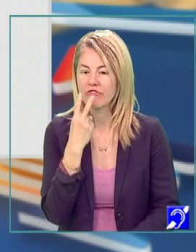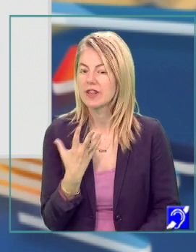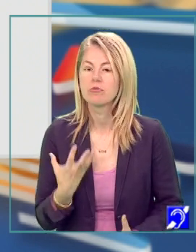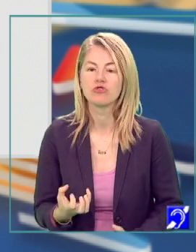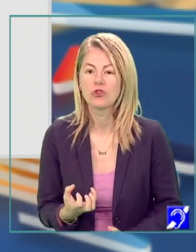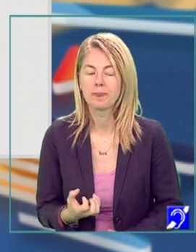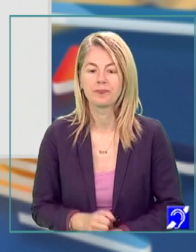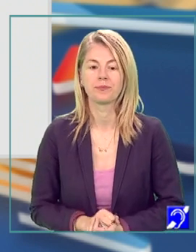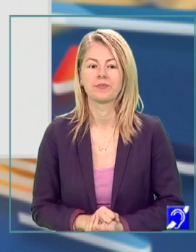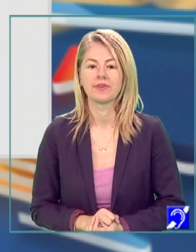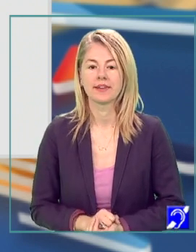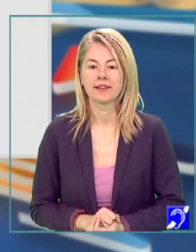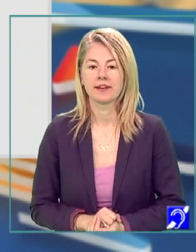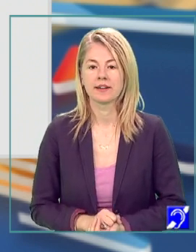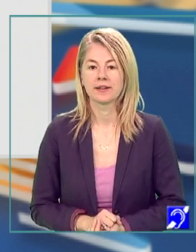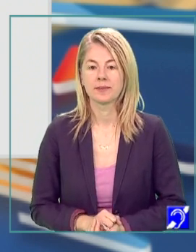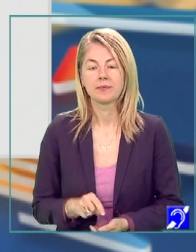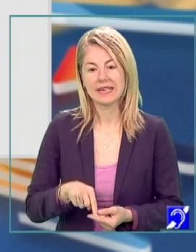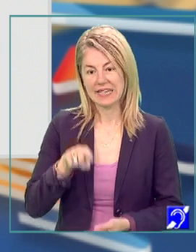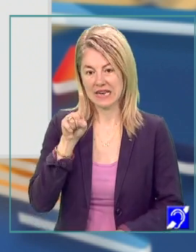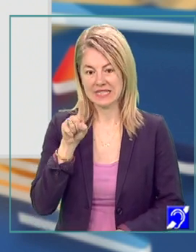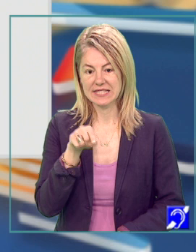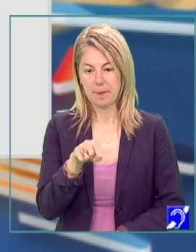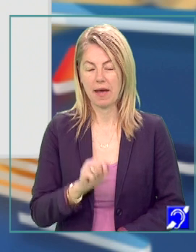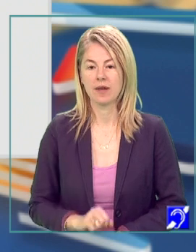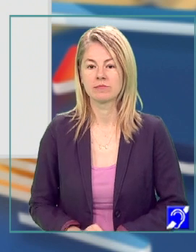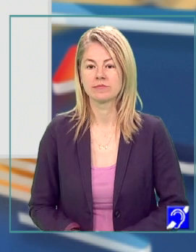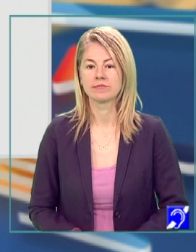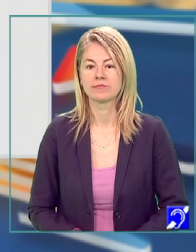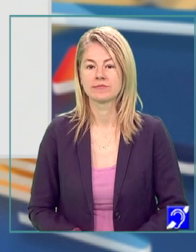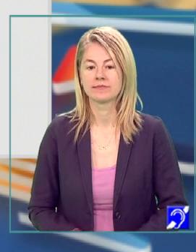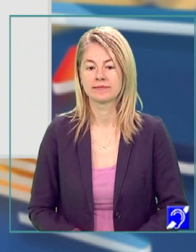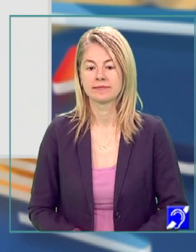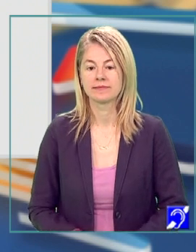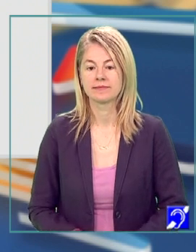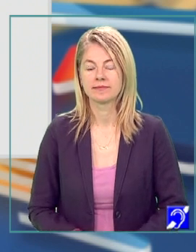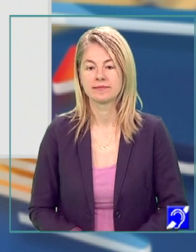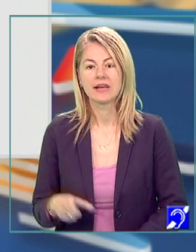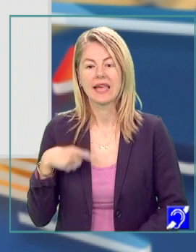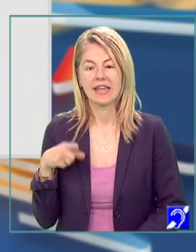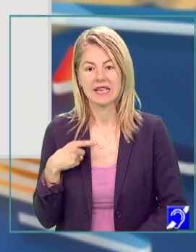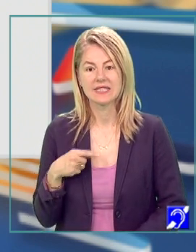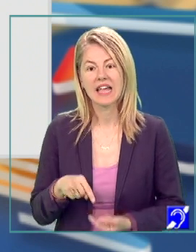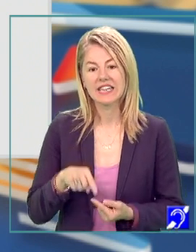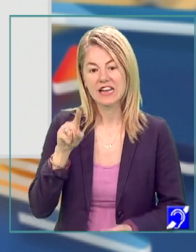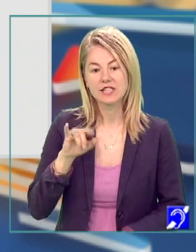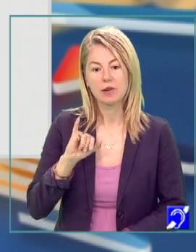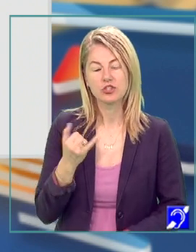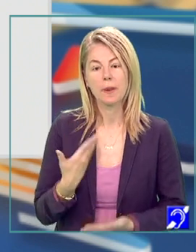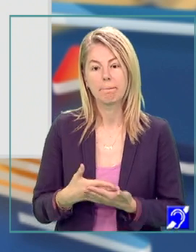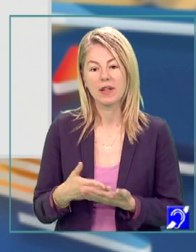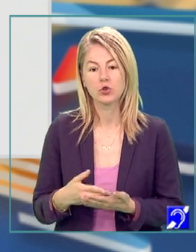constatăm că înălțimea asta a paralelogramului dusă de noi este înălțime și